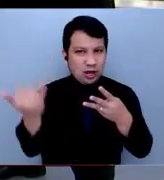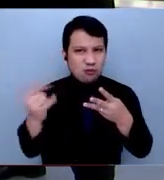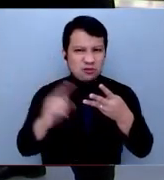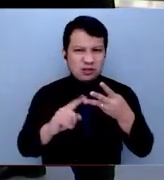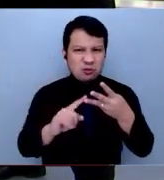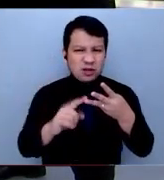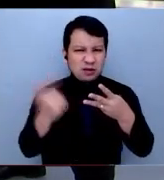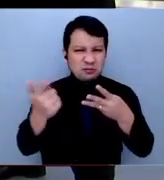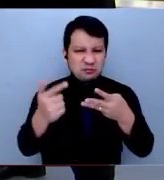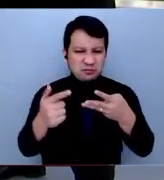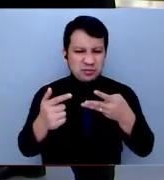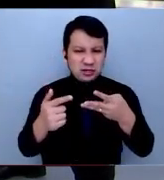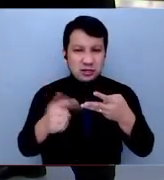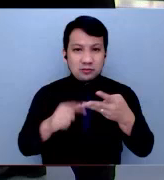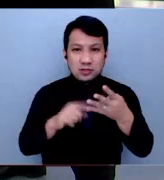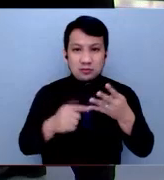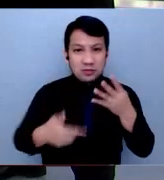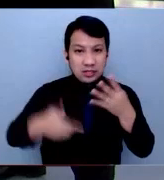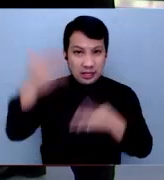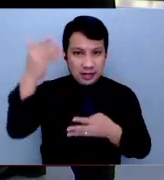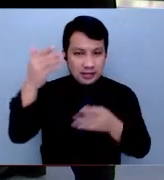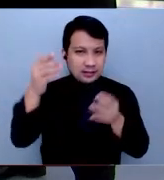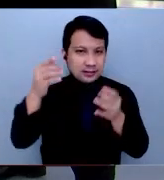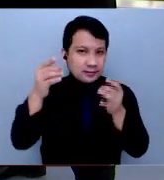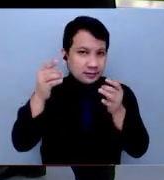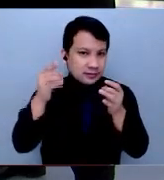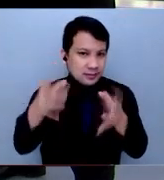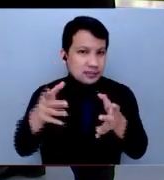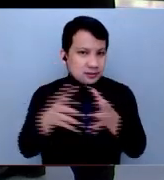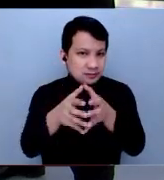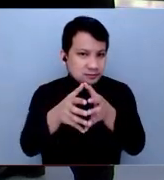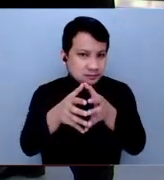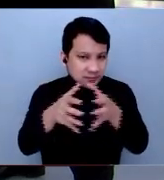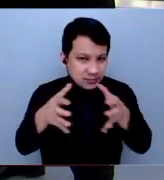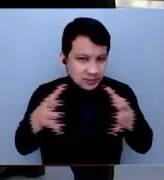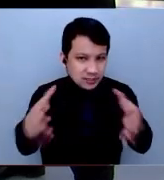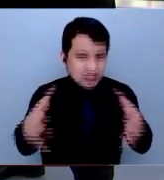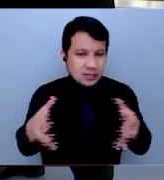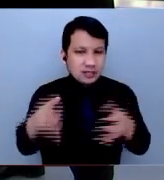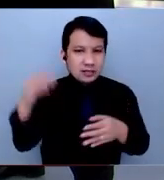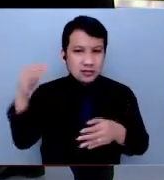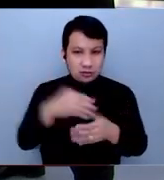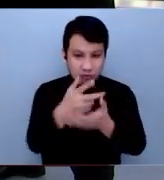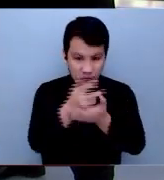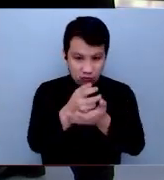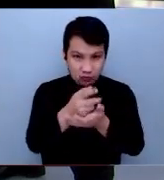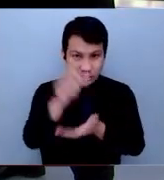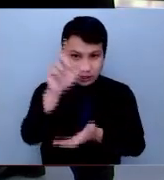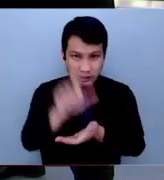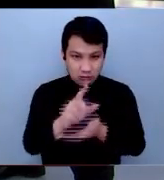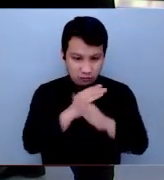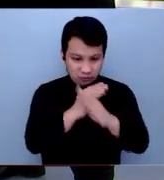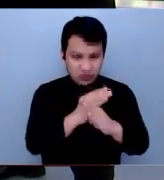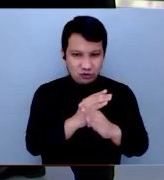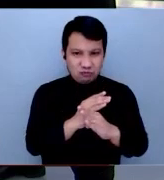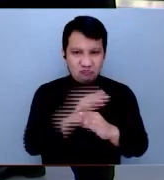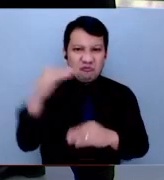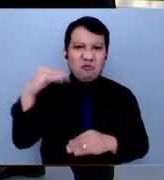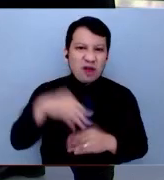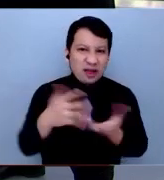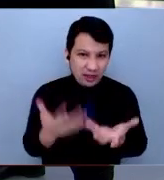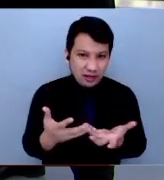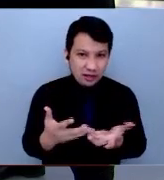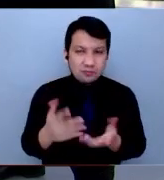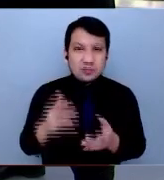pong variant of high consequence, malaki na ang pagbaba ng epekto ng bakuna. Mas malala rin ang sakit na dulot